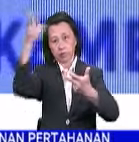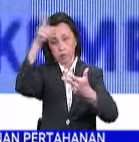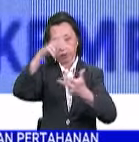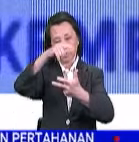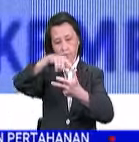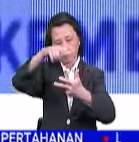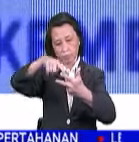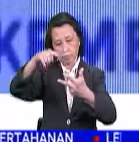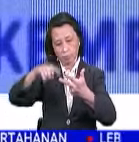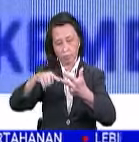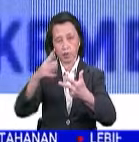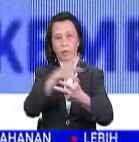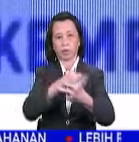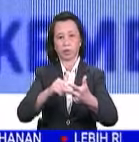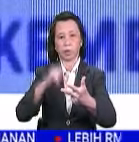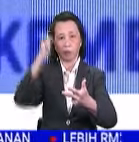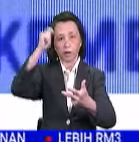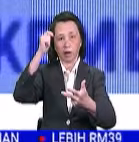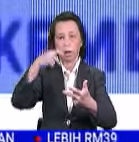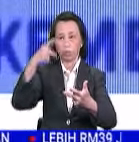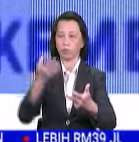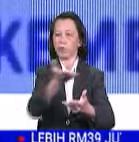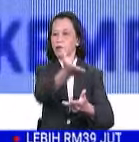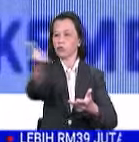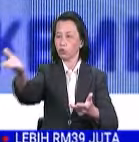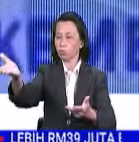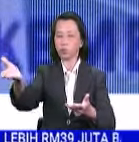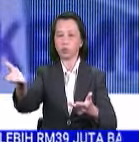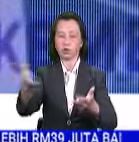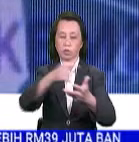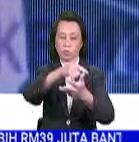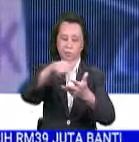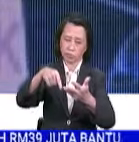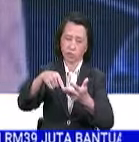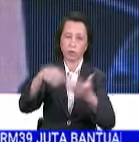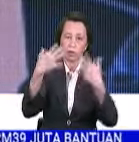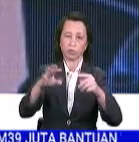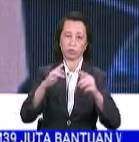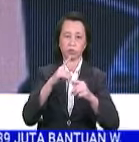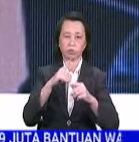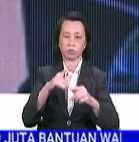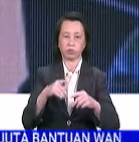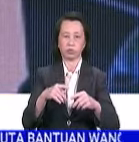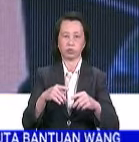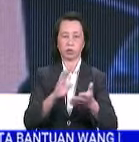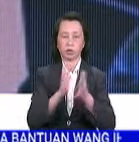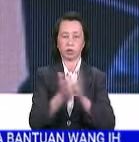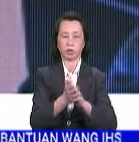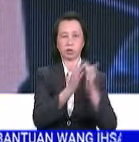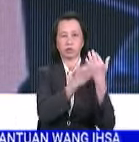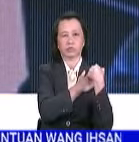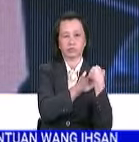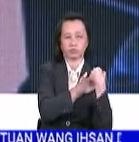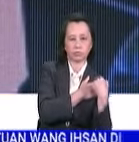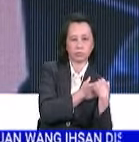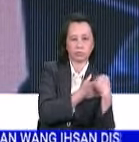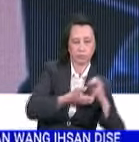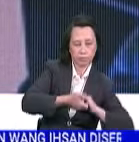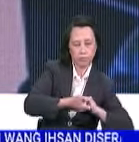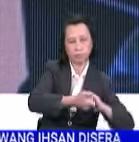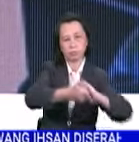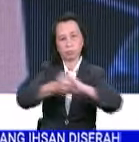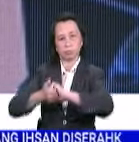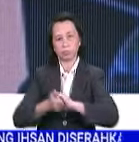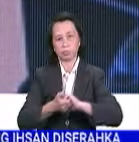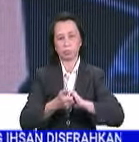kerajaan termasuk tuan-tuan dan puan-puan semua telah berganding bahu bermuafakat untuk